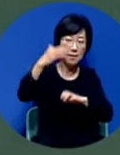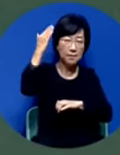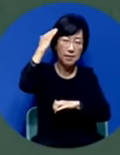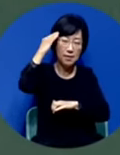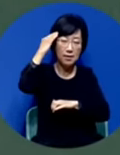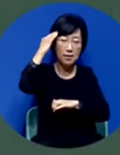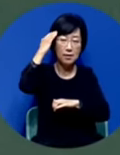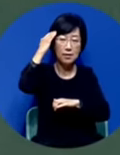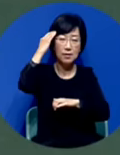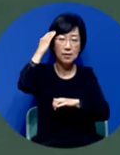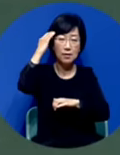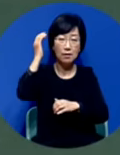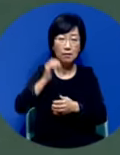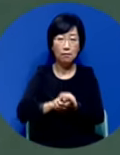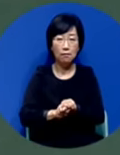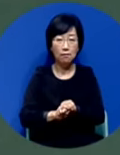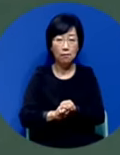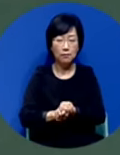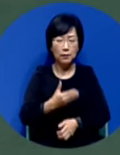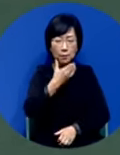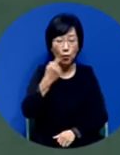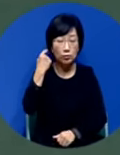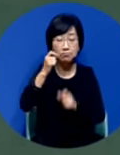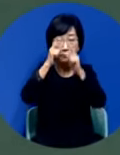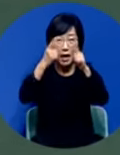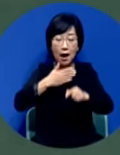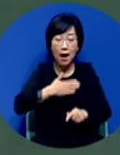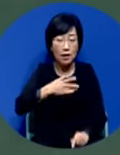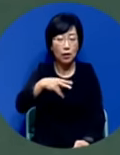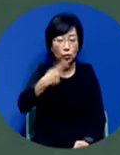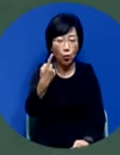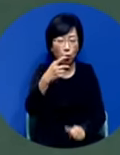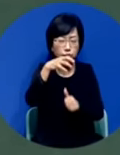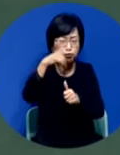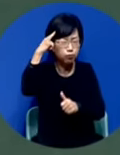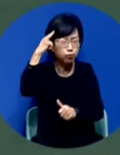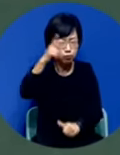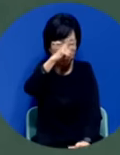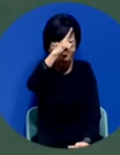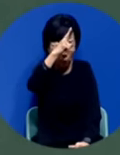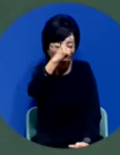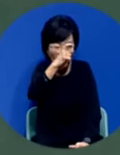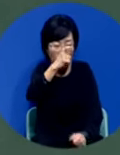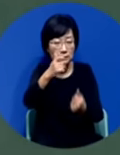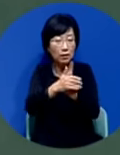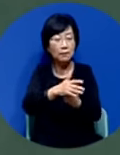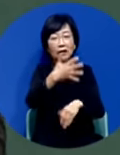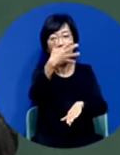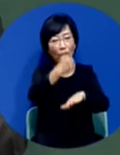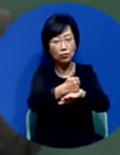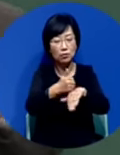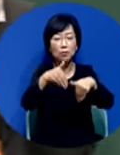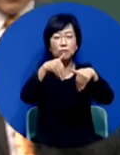还是没能够明白，所以呢不断的被亚兰国折磨。 복음은 깨달았는데 실제로 못 빠져나오니까 이제는 포로 됐어요.